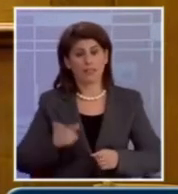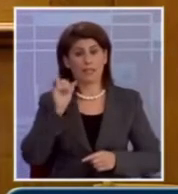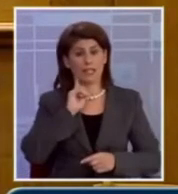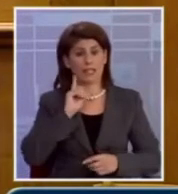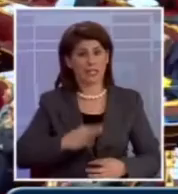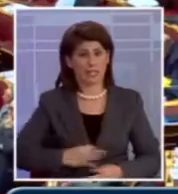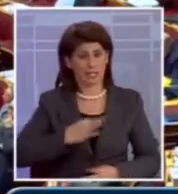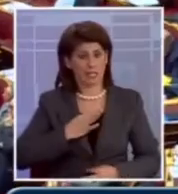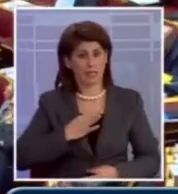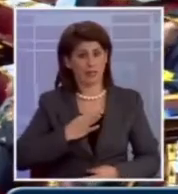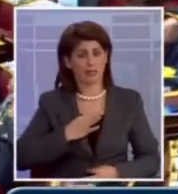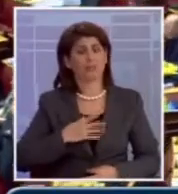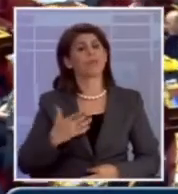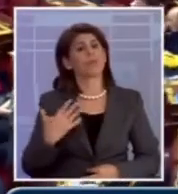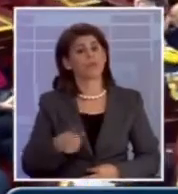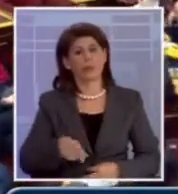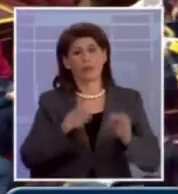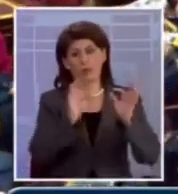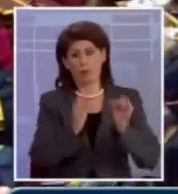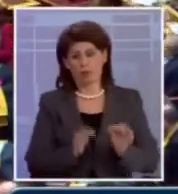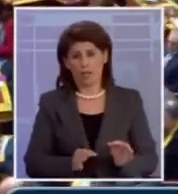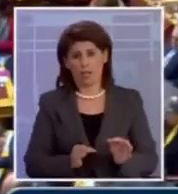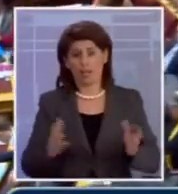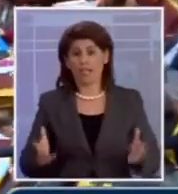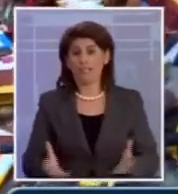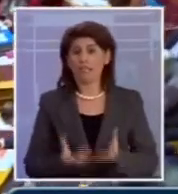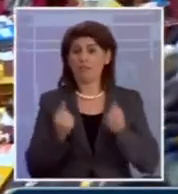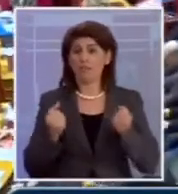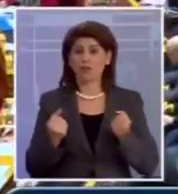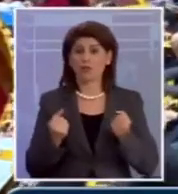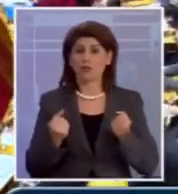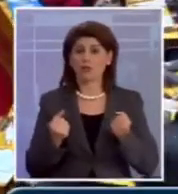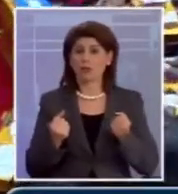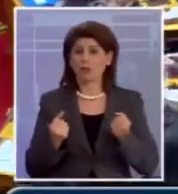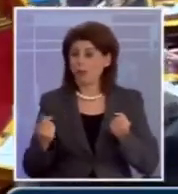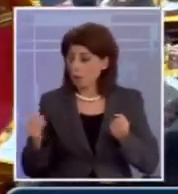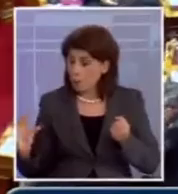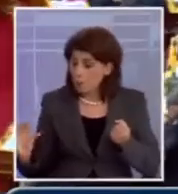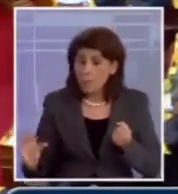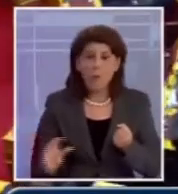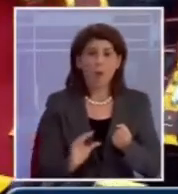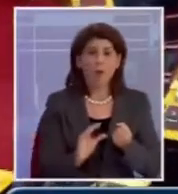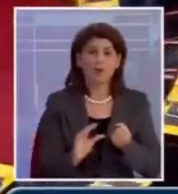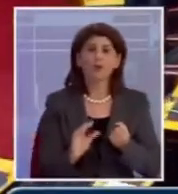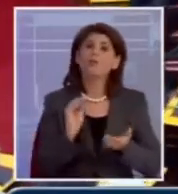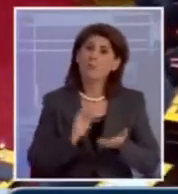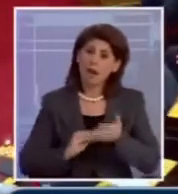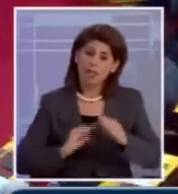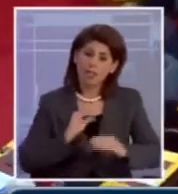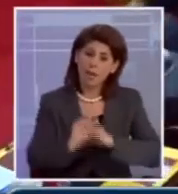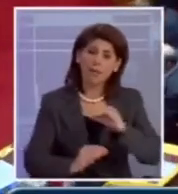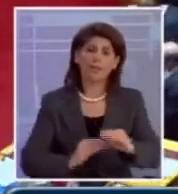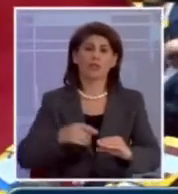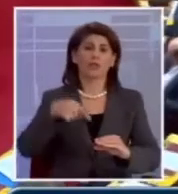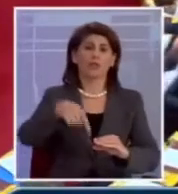κύριοι, καθιερώνοντας αυτό το μοντέλο, να εξασφαλίσουμε πόρους τους οποίους θα επανεπενδύσουμε στο